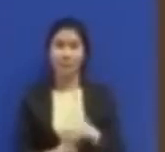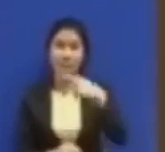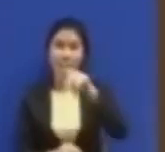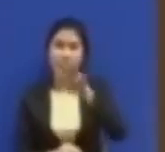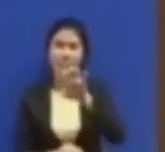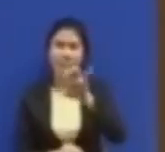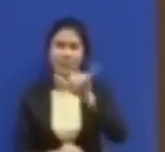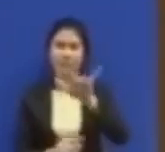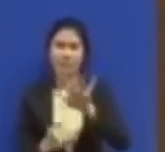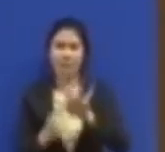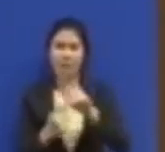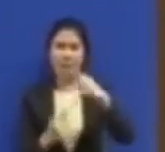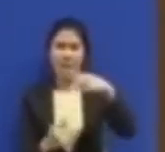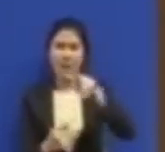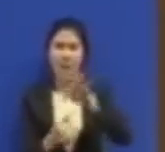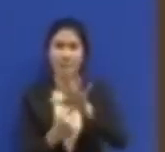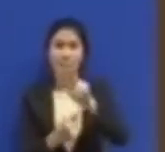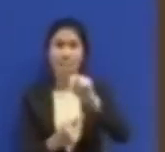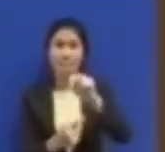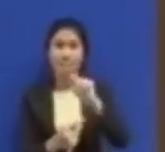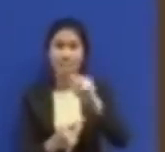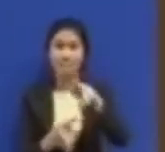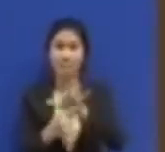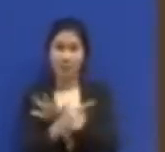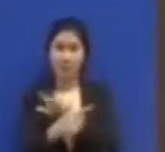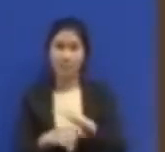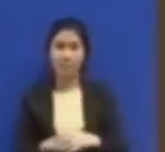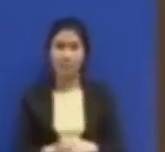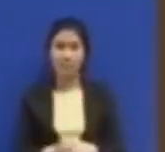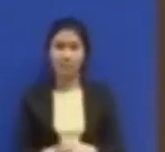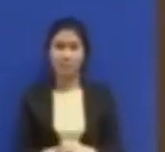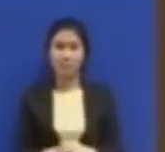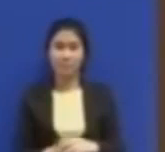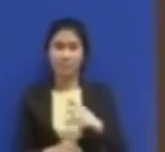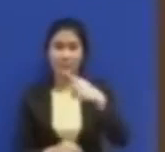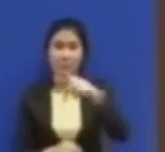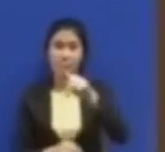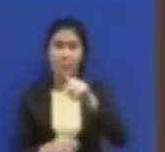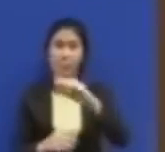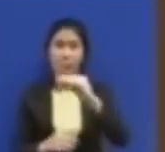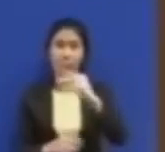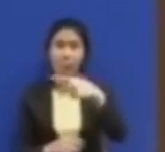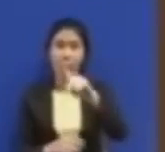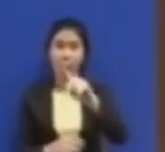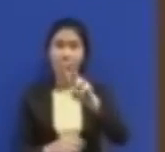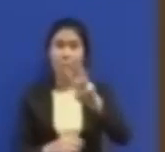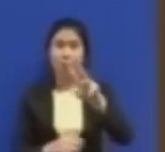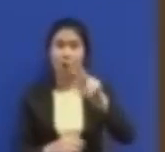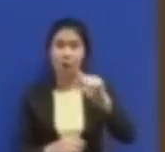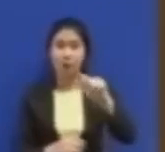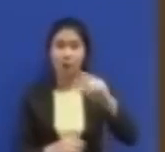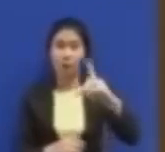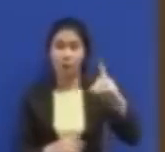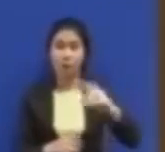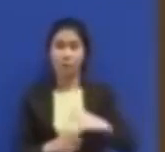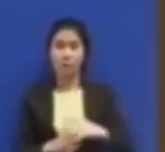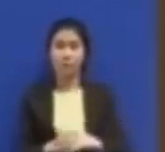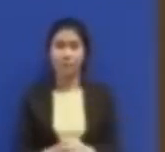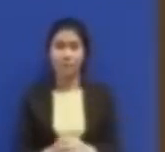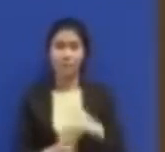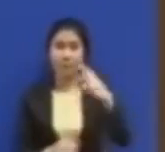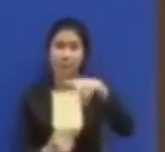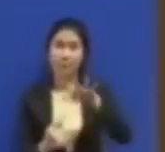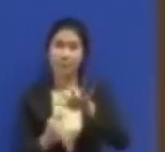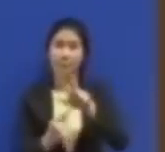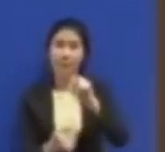ธ์นิมมานเหมิน115พลเอกโปดกบุญนาค116นางผามนิตนิ